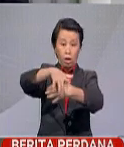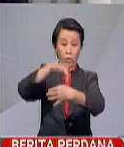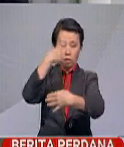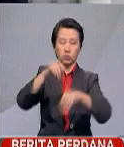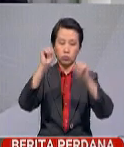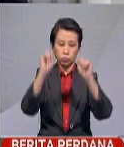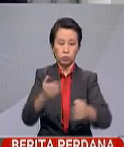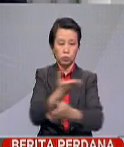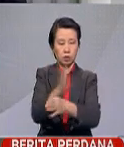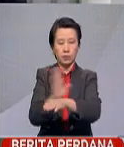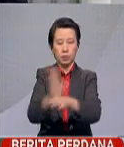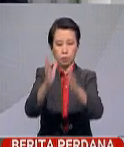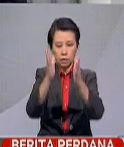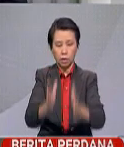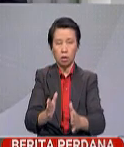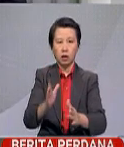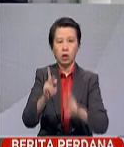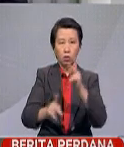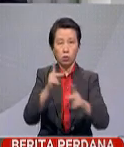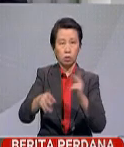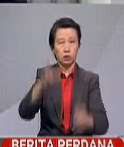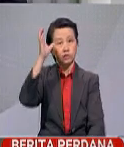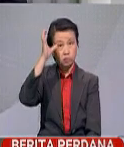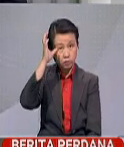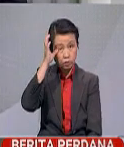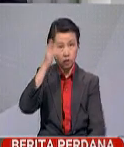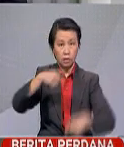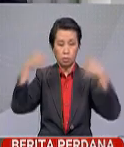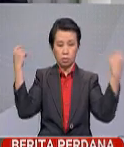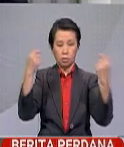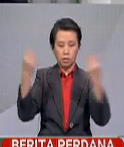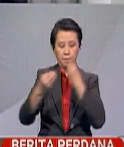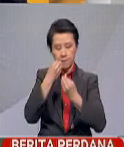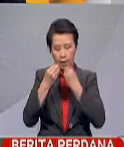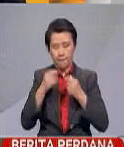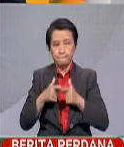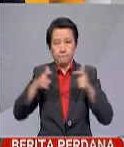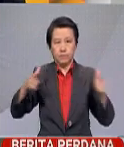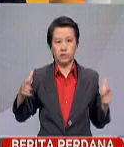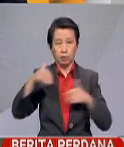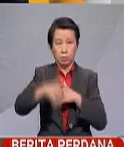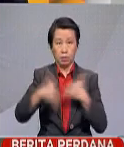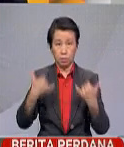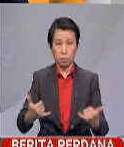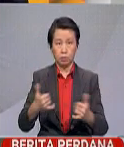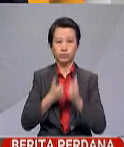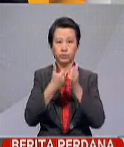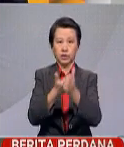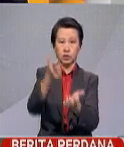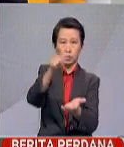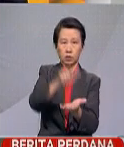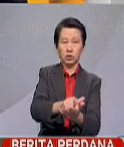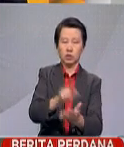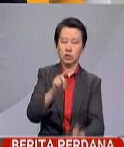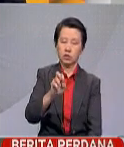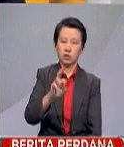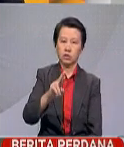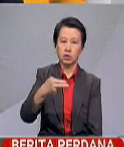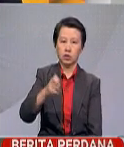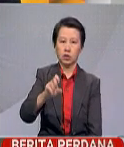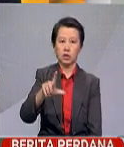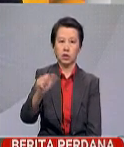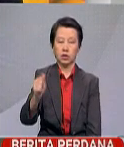untuk membolehkan peniaga berketurunan Tionghoa meraihkan tradisi makan besar. Ikuti laporan wartawan Nur Hela